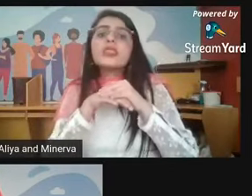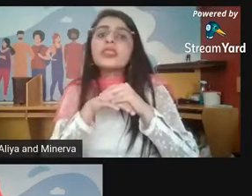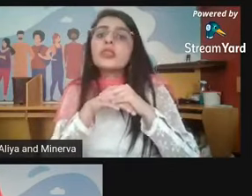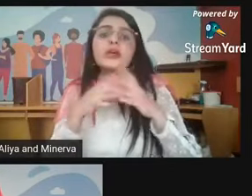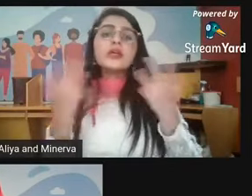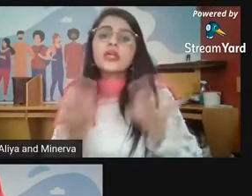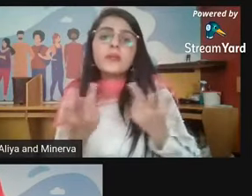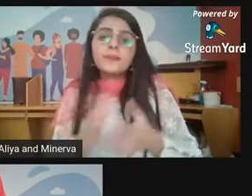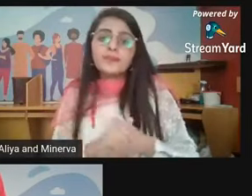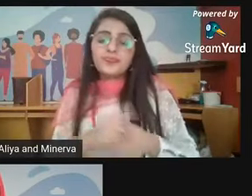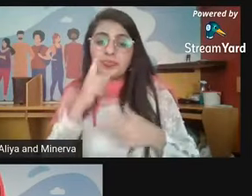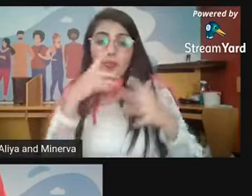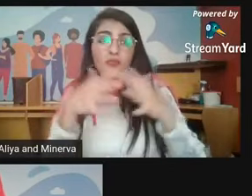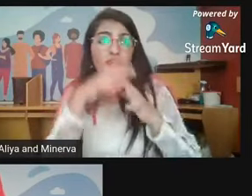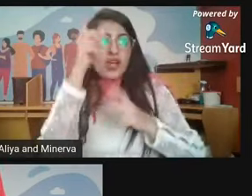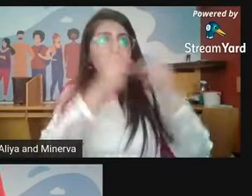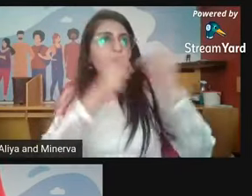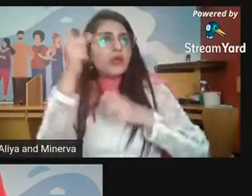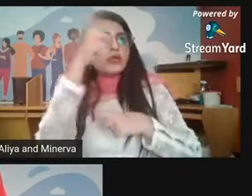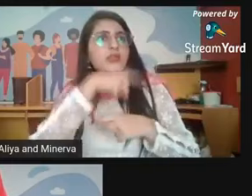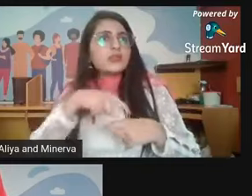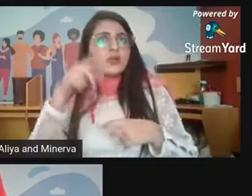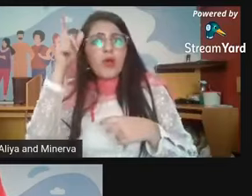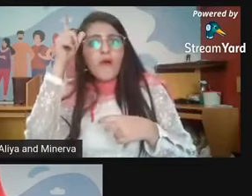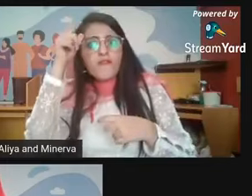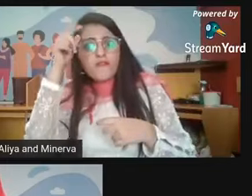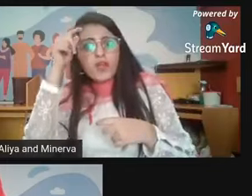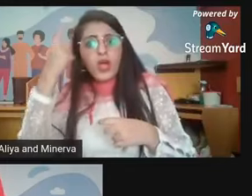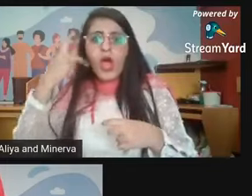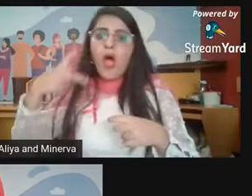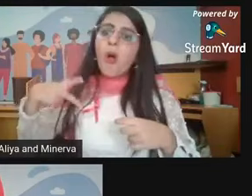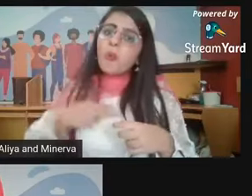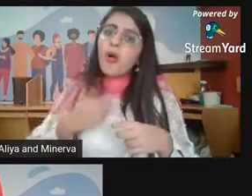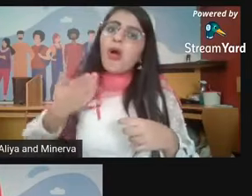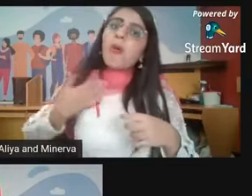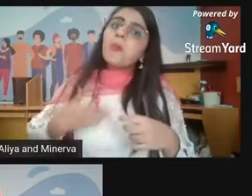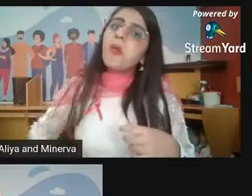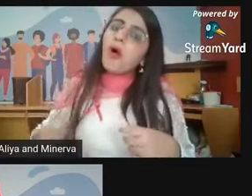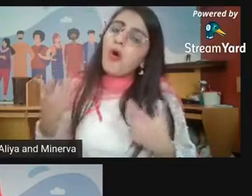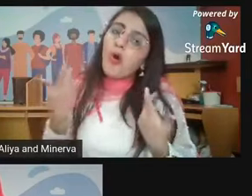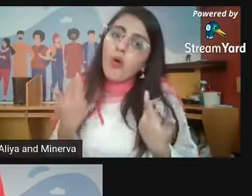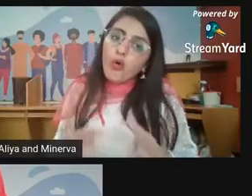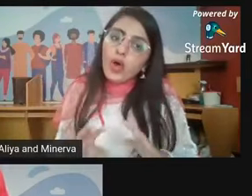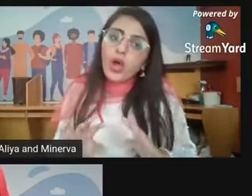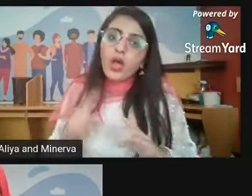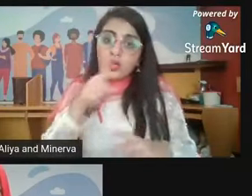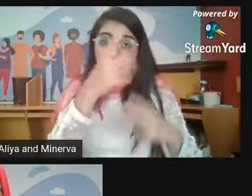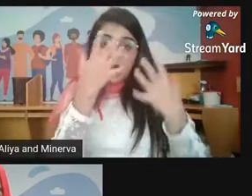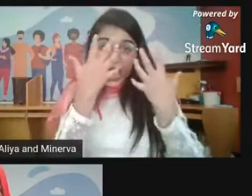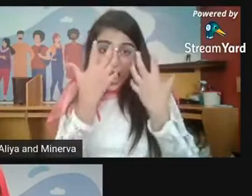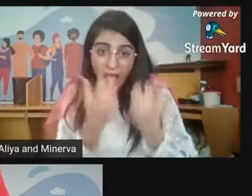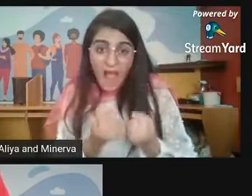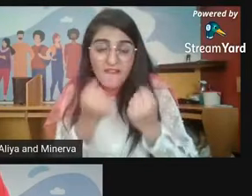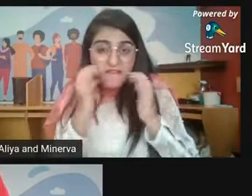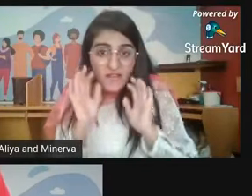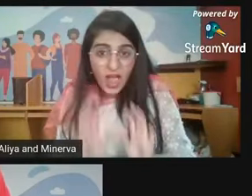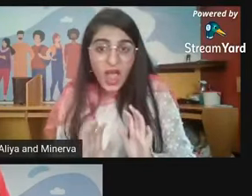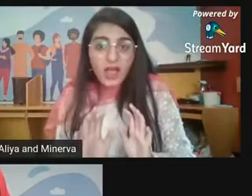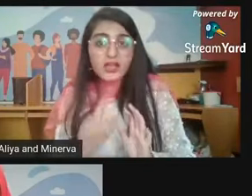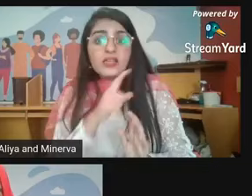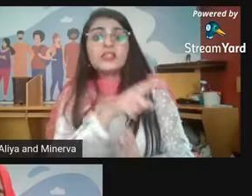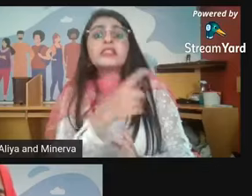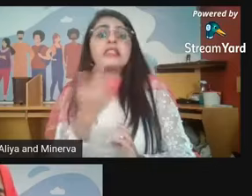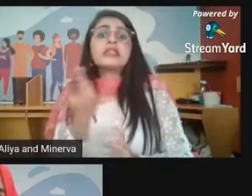auraton ki matlab ye pareshani aapko nahi hogi after the surgery. There is a lot available and readily in the market. Jo ek aapka